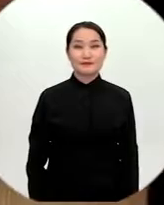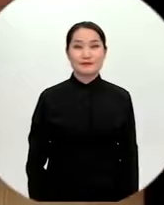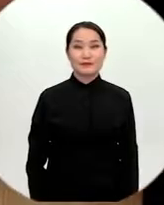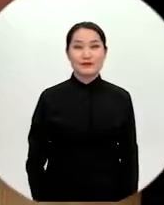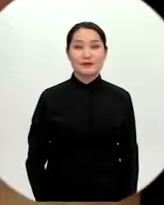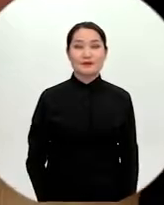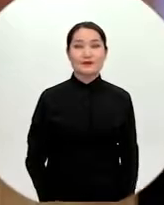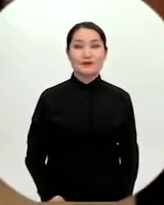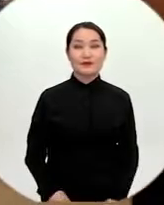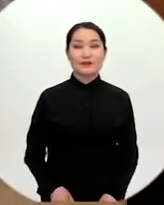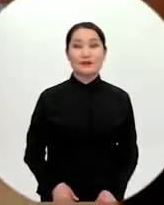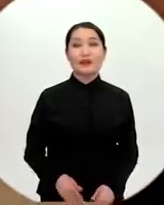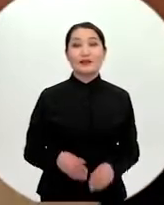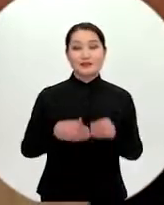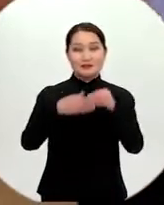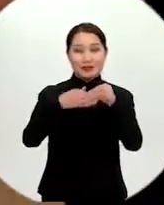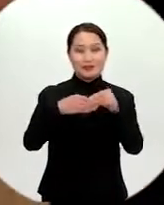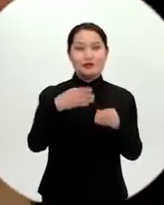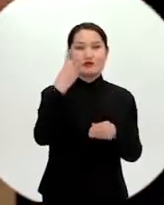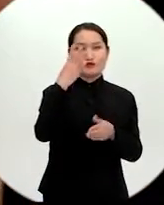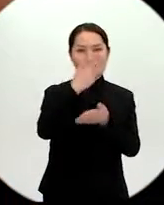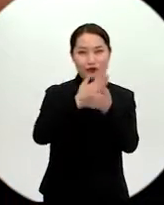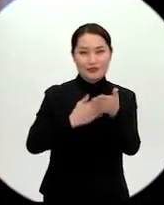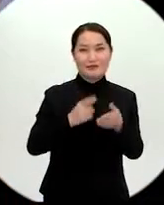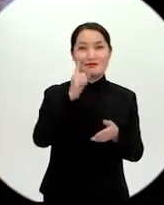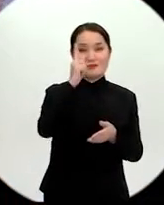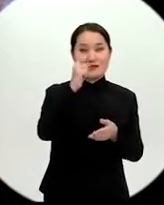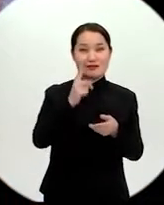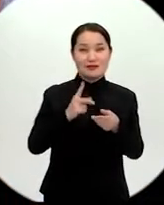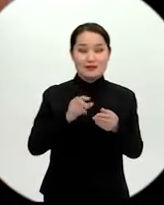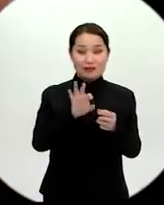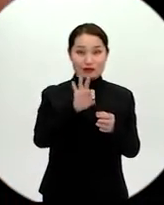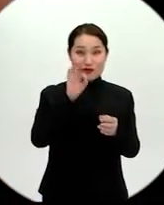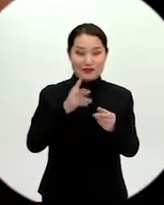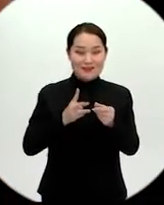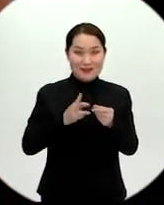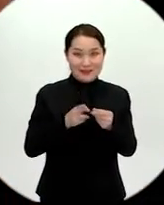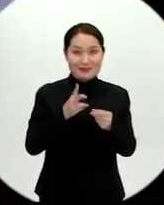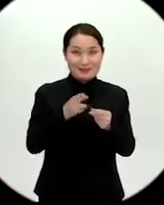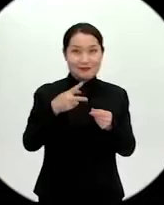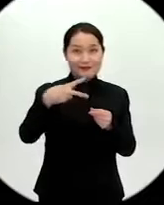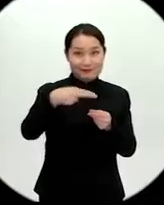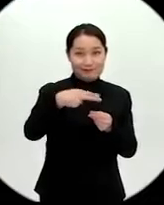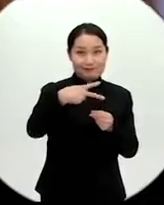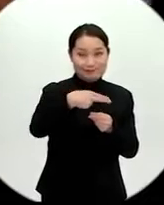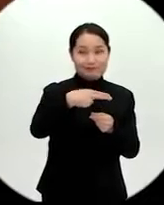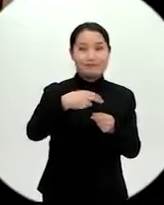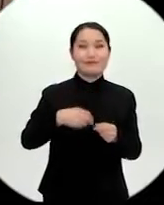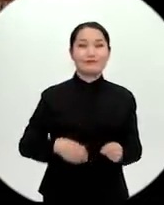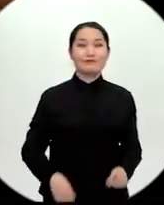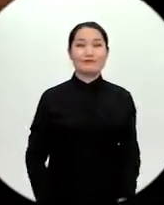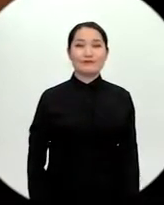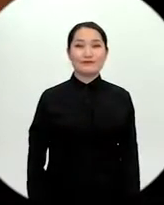За, ингээд цаасаа дөрөв нугалчин. За, цаасынхаа дөрөв хуваасны нэгийг өдрөө сонгоод авчи. Дөрөв хуваасны нэгийг сонгоод